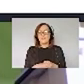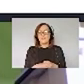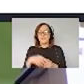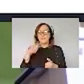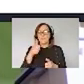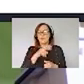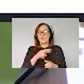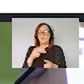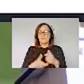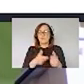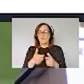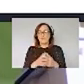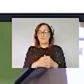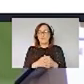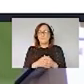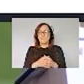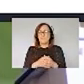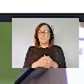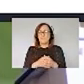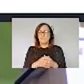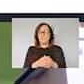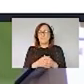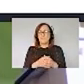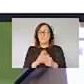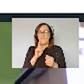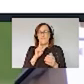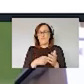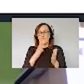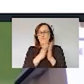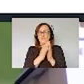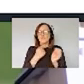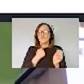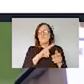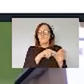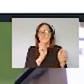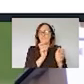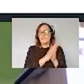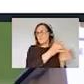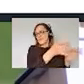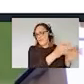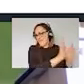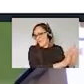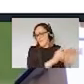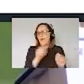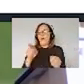jedną rzecz, którą bym chciała, o właśnie, wyciszyć. Państwo sobie tam grają,